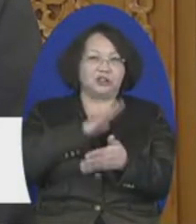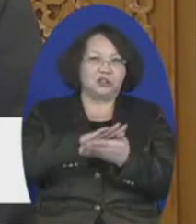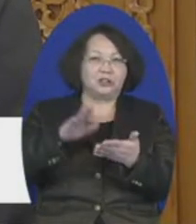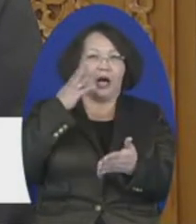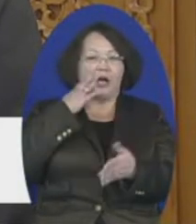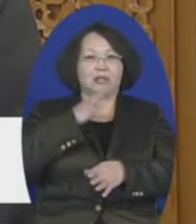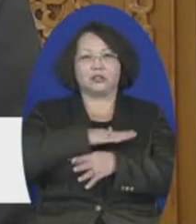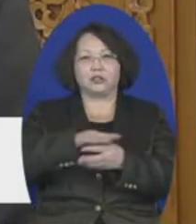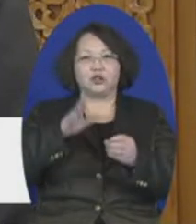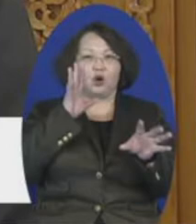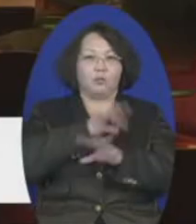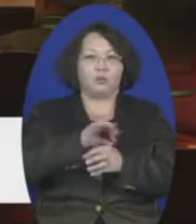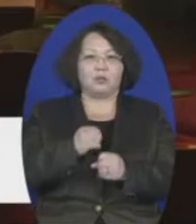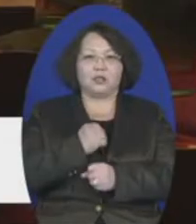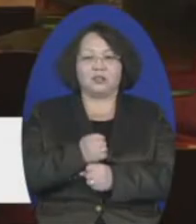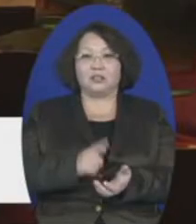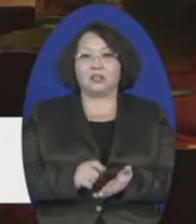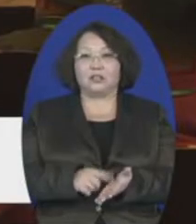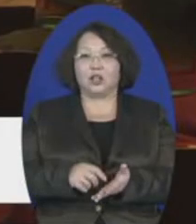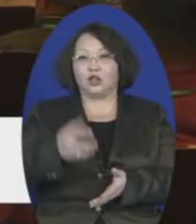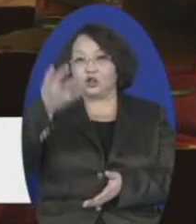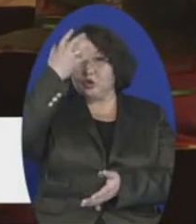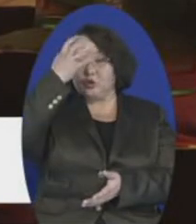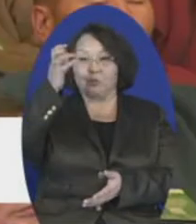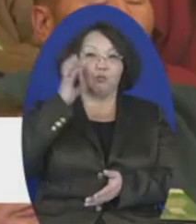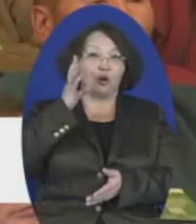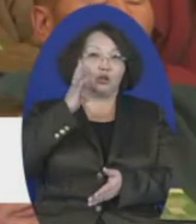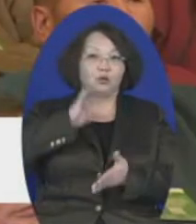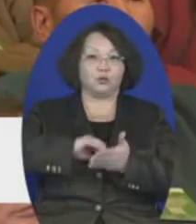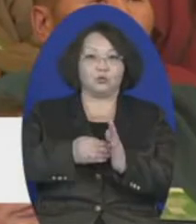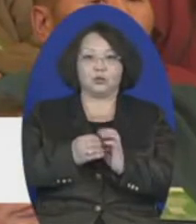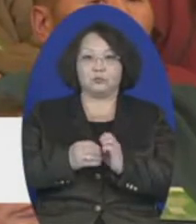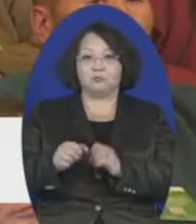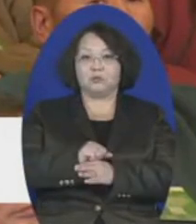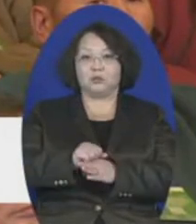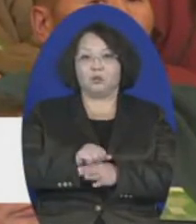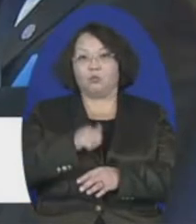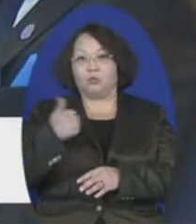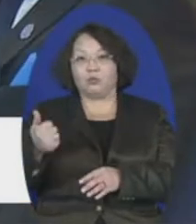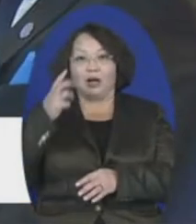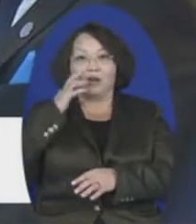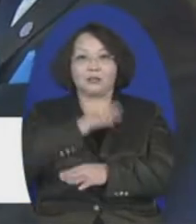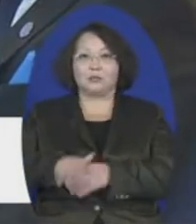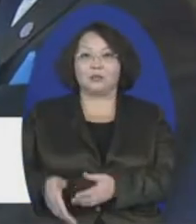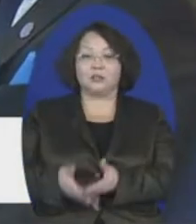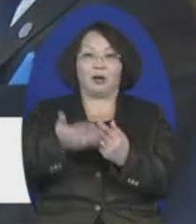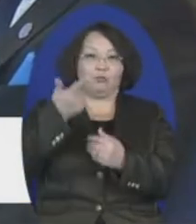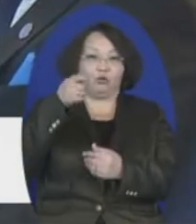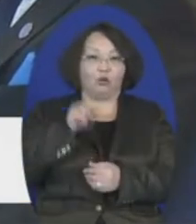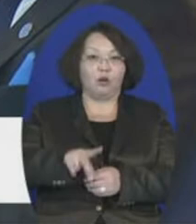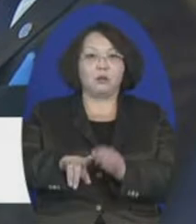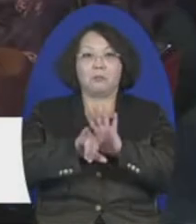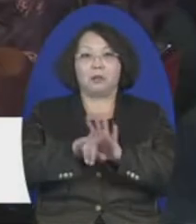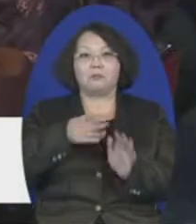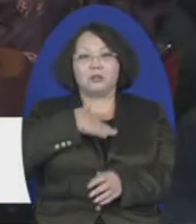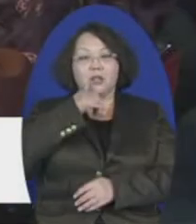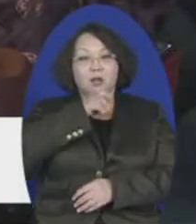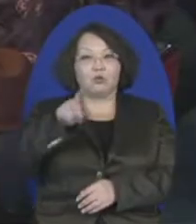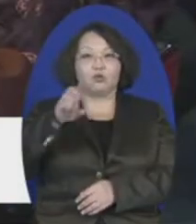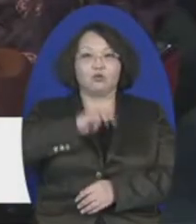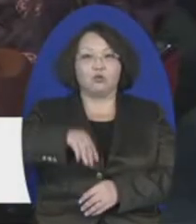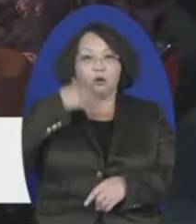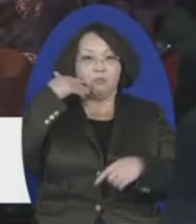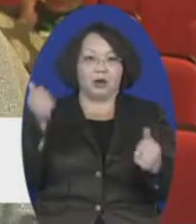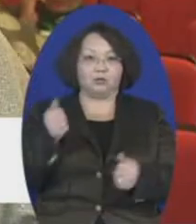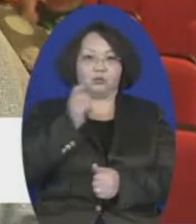тактик руу орохоос өөр аргагүй. Төр засгаас бодлогыг боловсруулж бусад зүйлсээр дэмжинэ. Гэхдээ хамгийн гол нь мал эрүүлчихэд малчдын оролцоо хамгийн